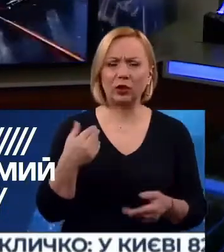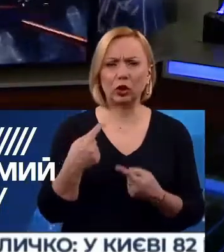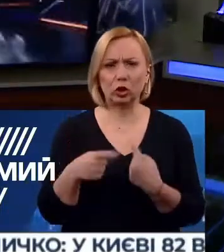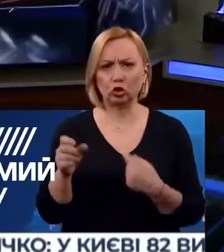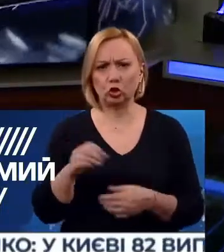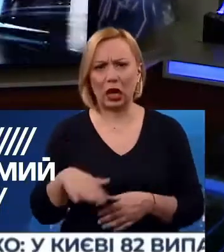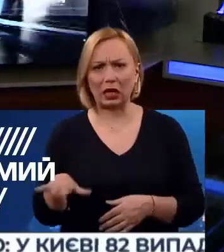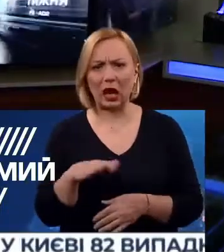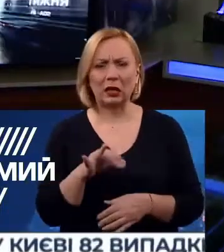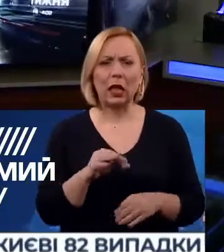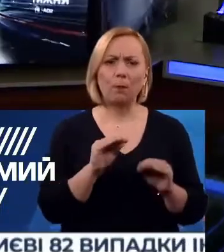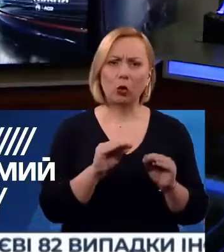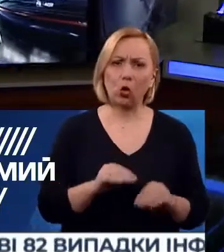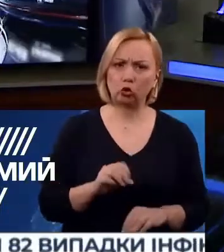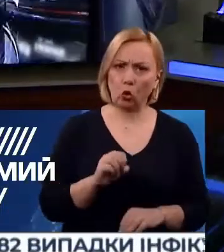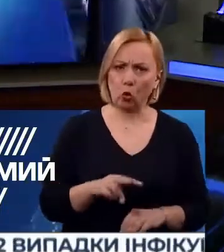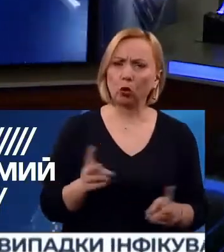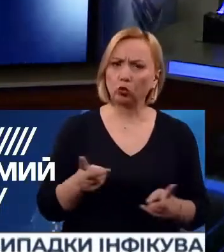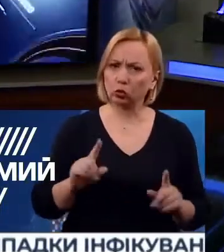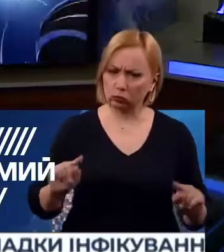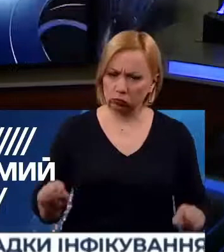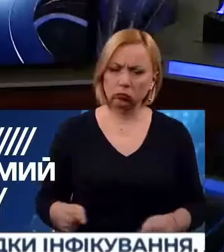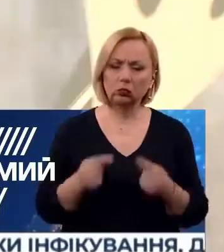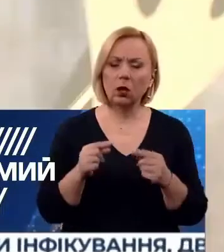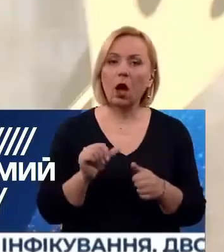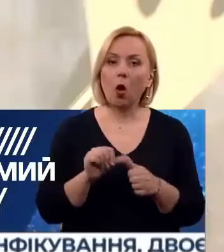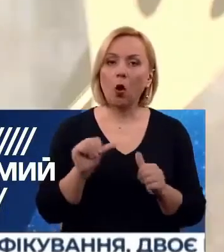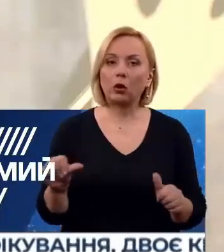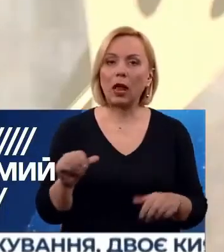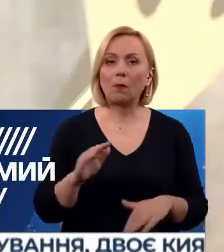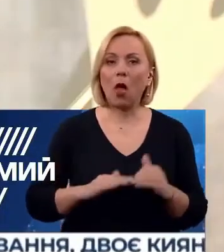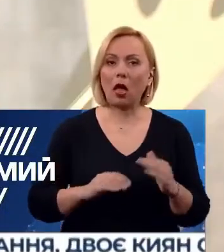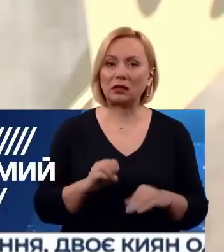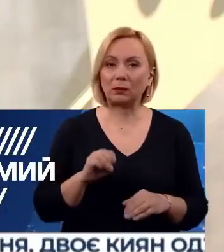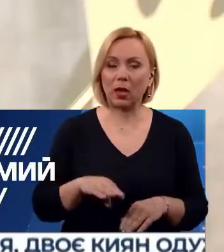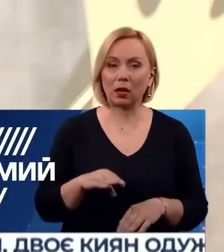інших країн? То зараз треба створювати окрему експертну групу для того, щоб